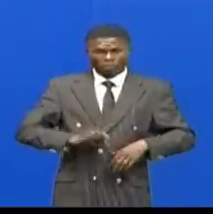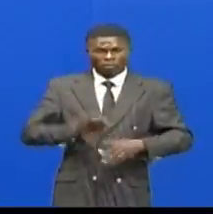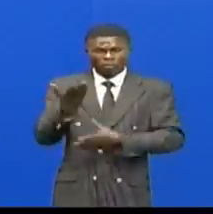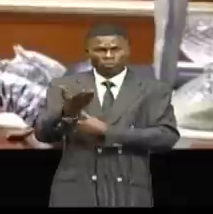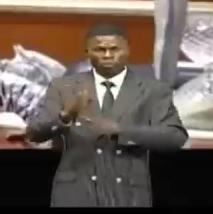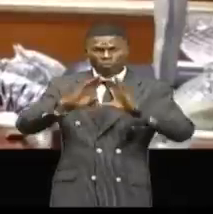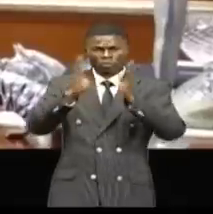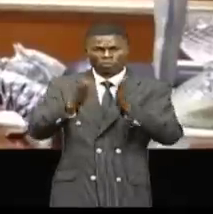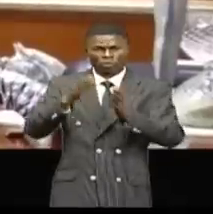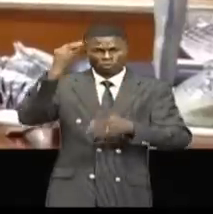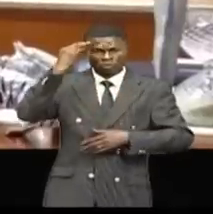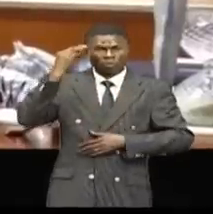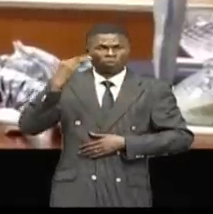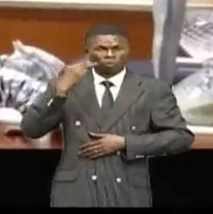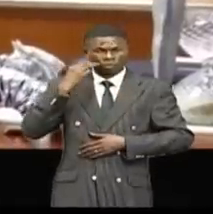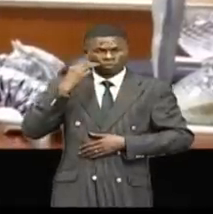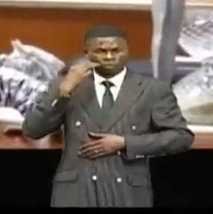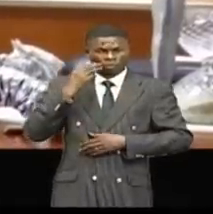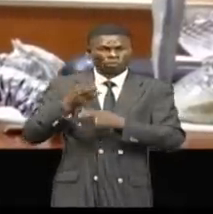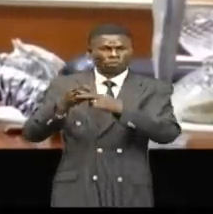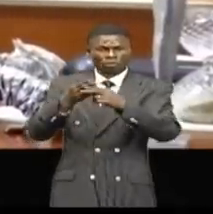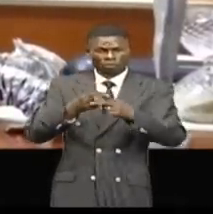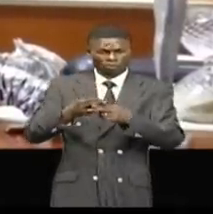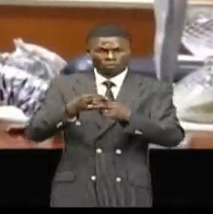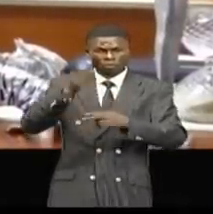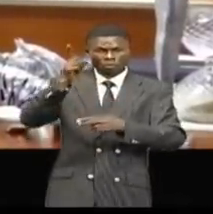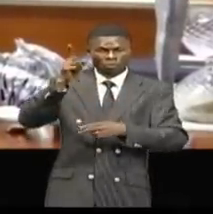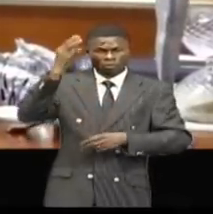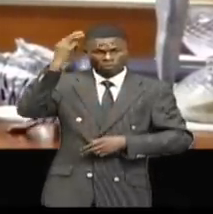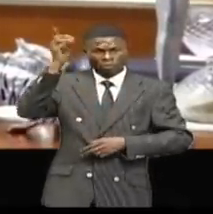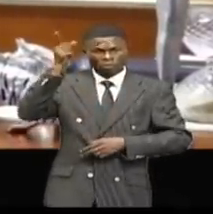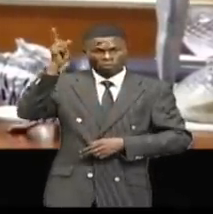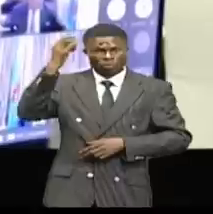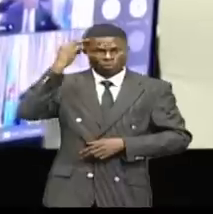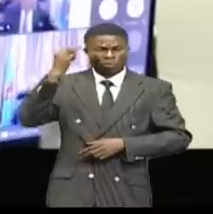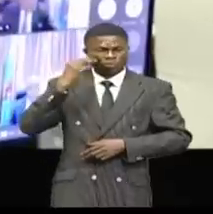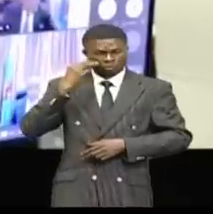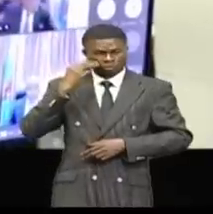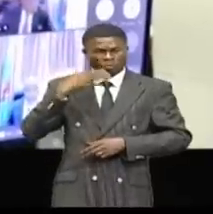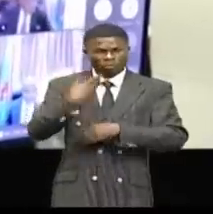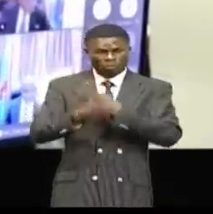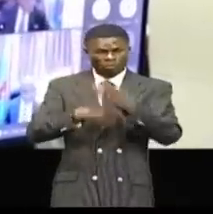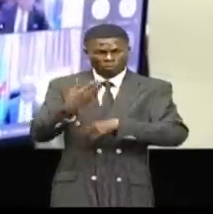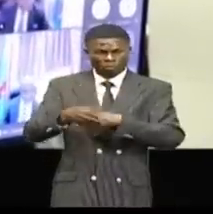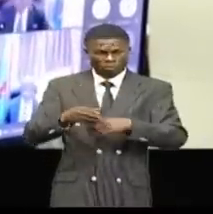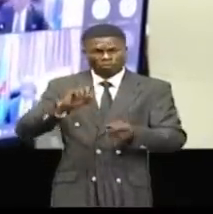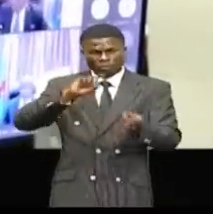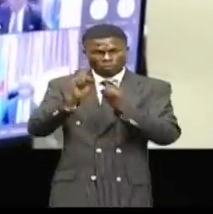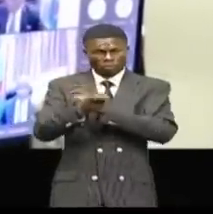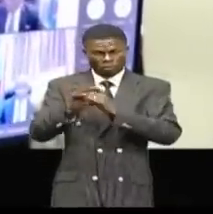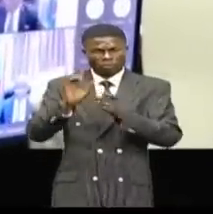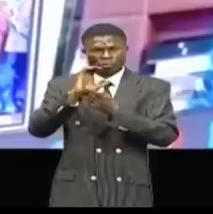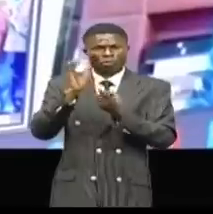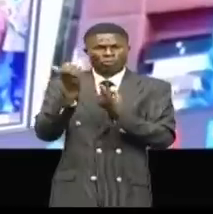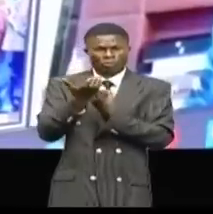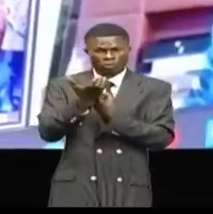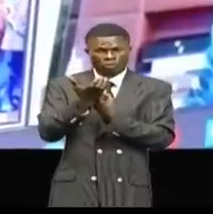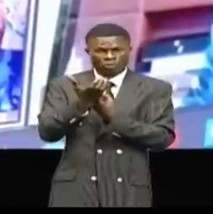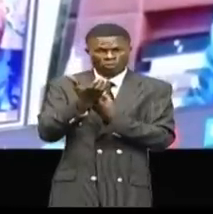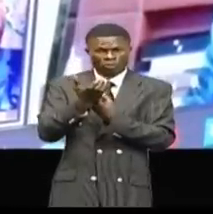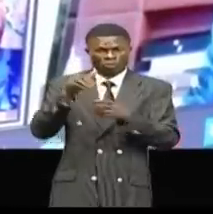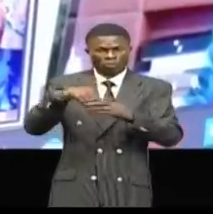membres du gouvernement, sous la supervision du Premier ministre, de veiller à la mise en œuvre de cette révolution culturelle dans